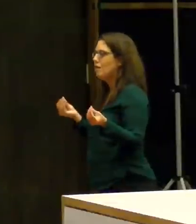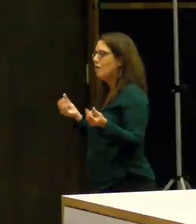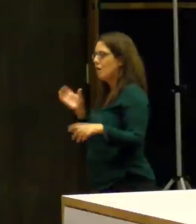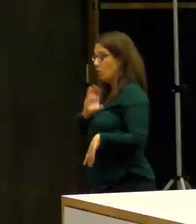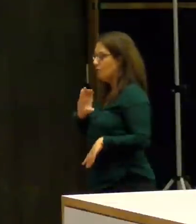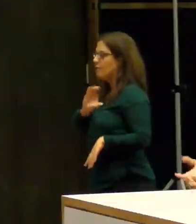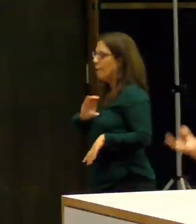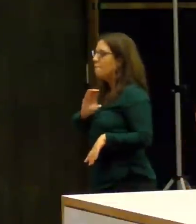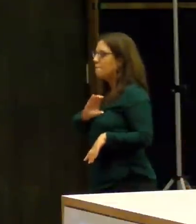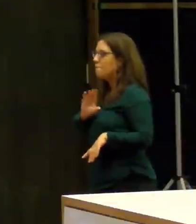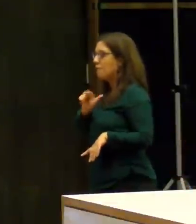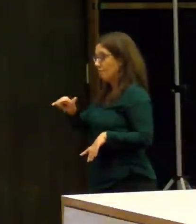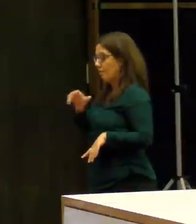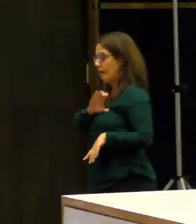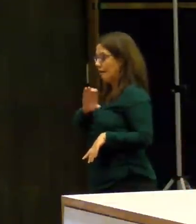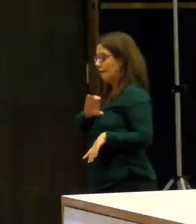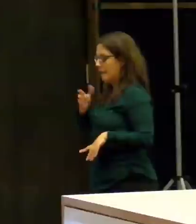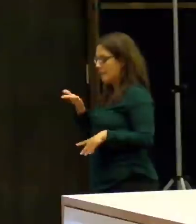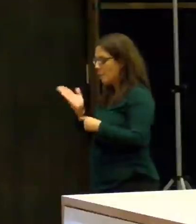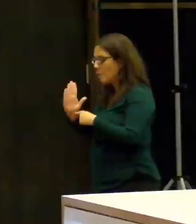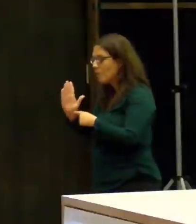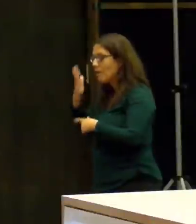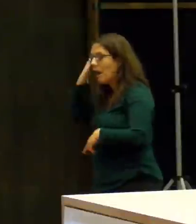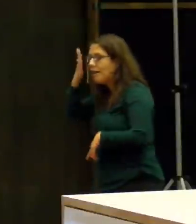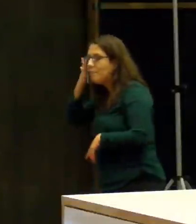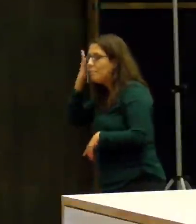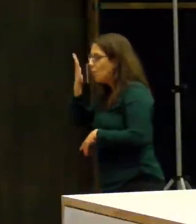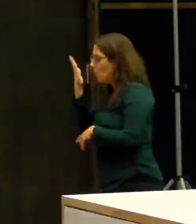justement de montrer qui sont les animaux,